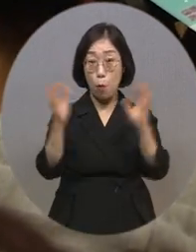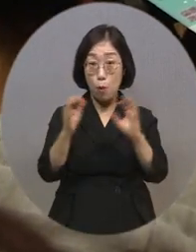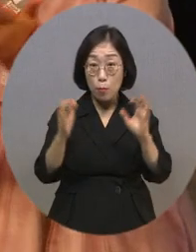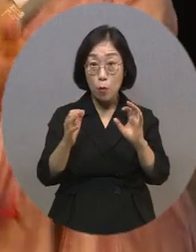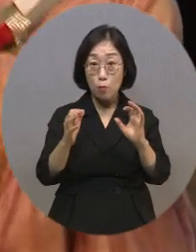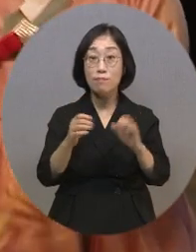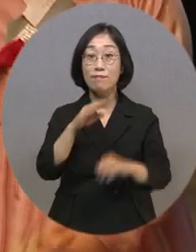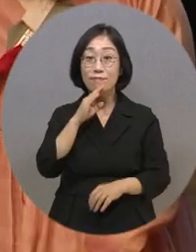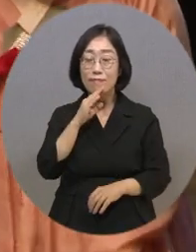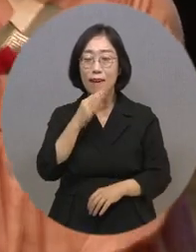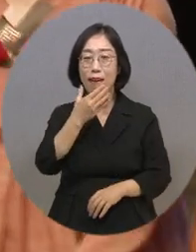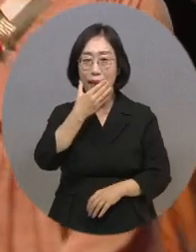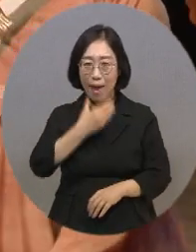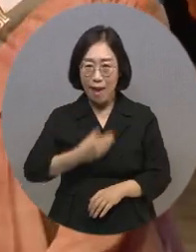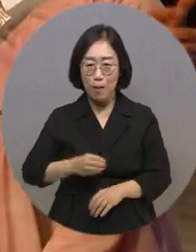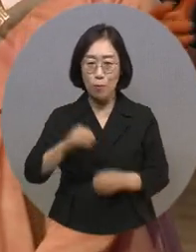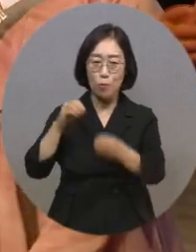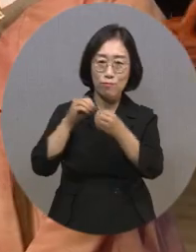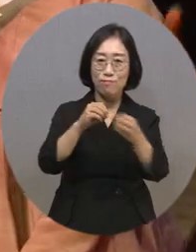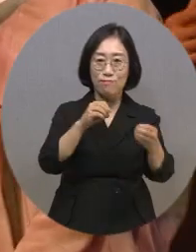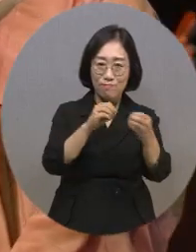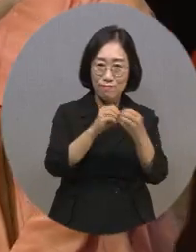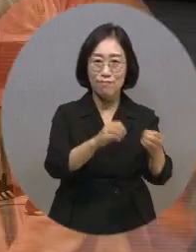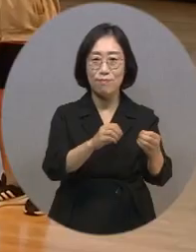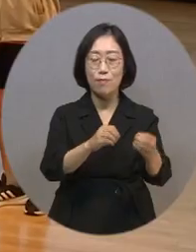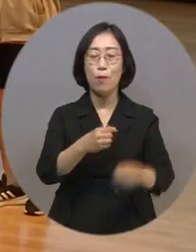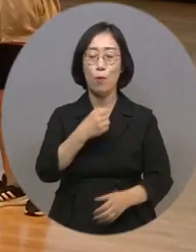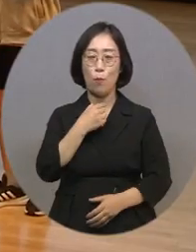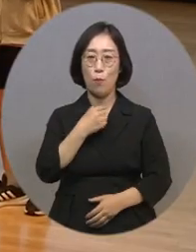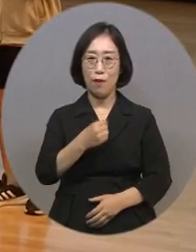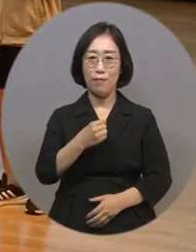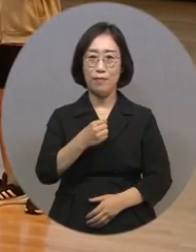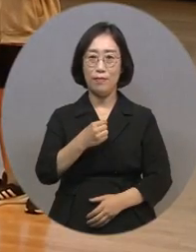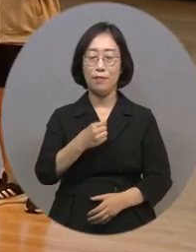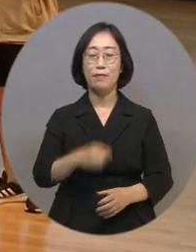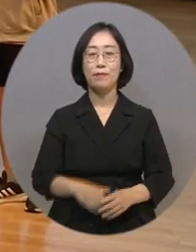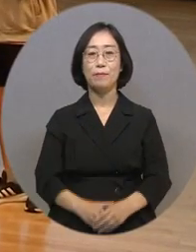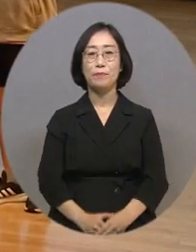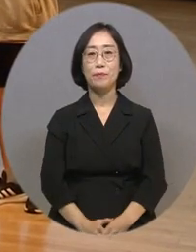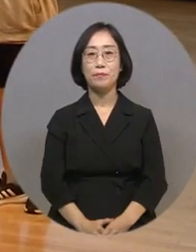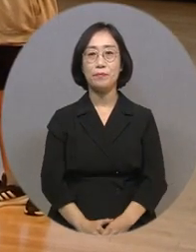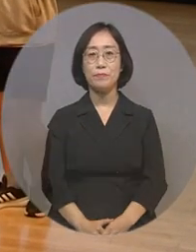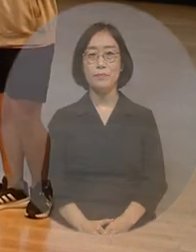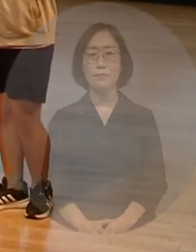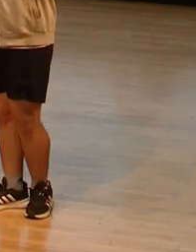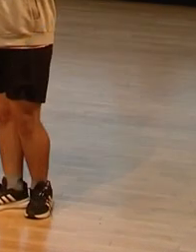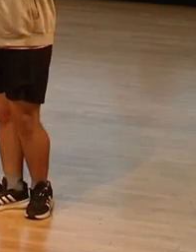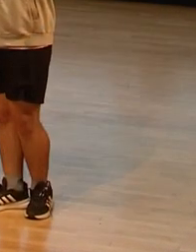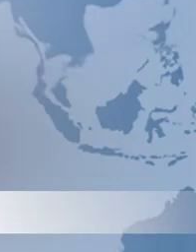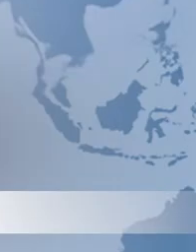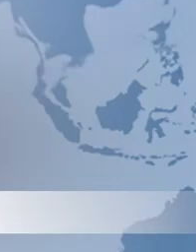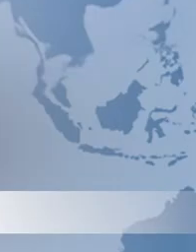영향과 행복을 선사하길 기대해봅니다. 복지TV 정원방송 김영재입니다.